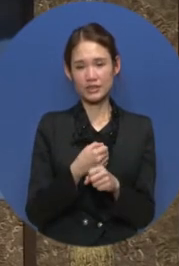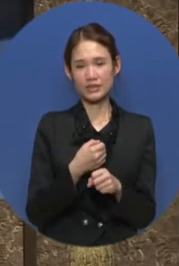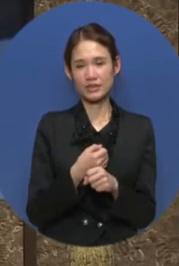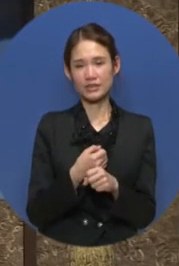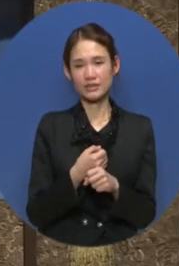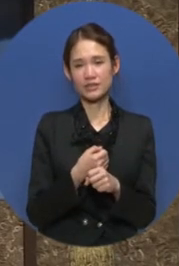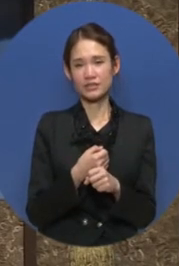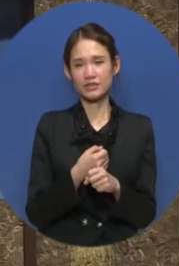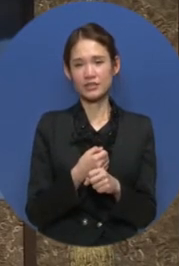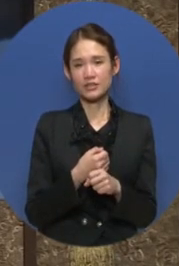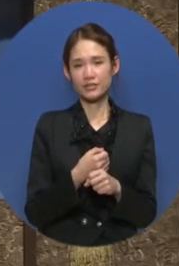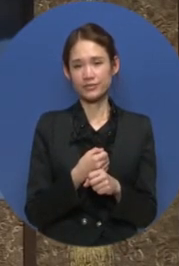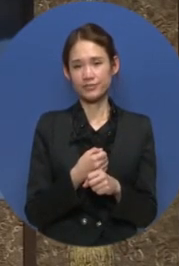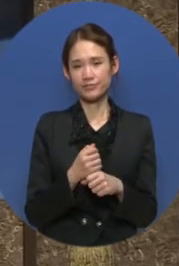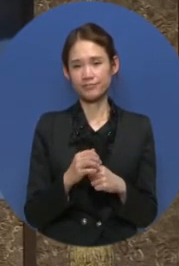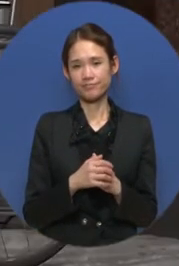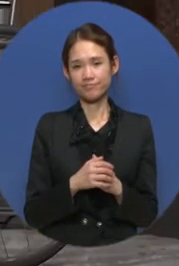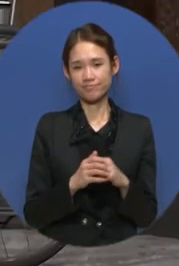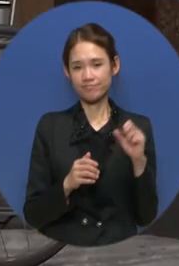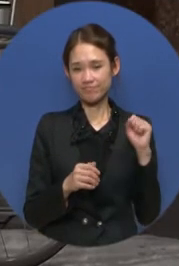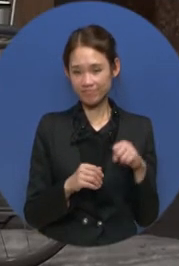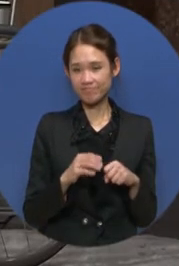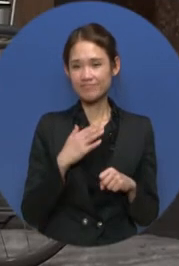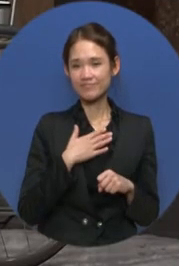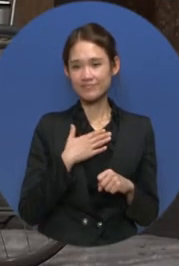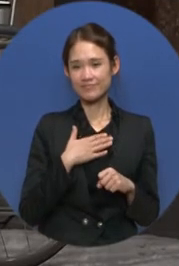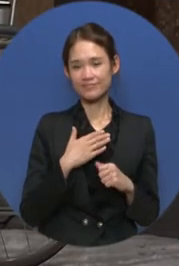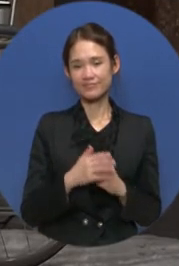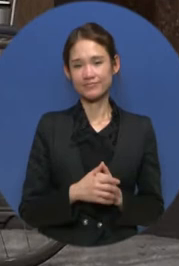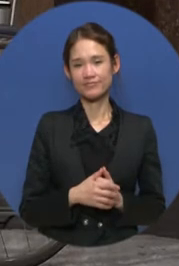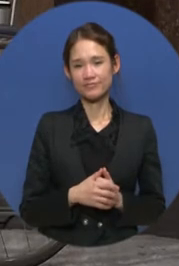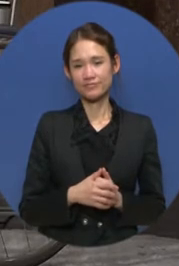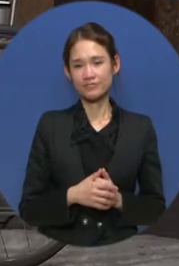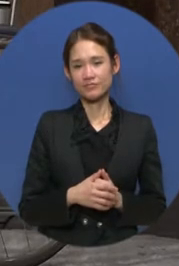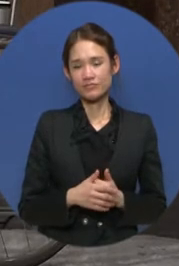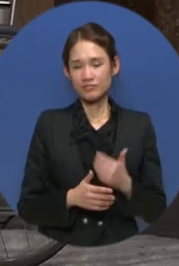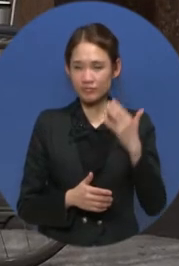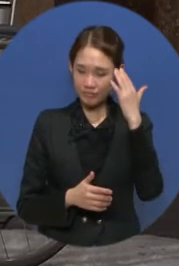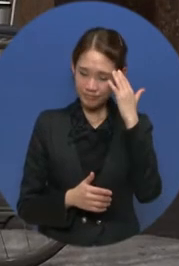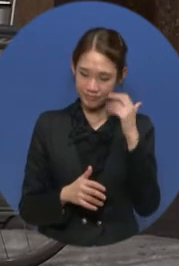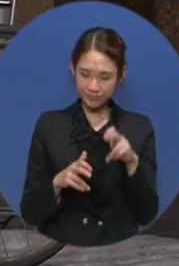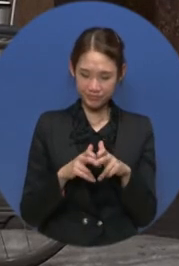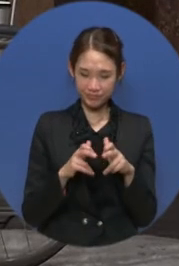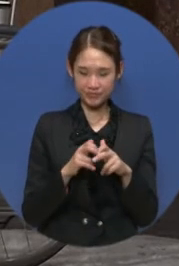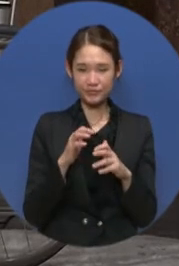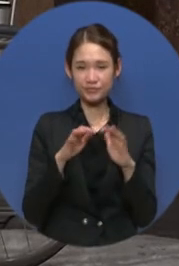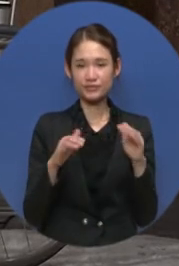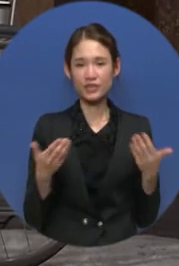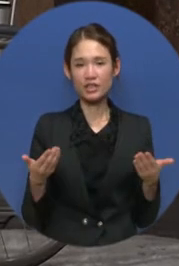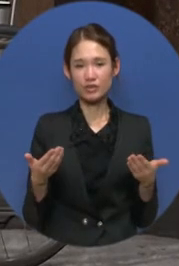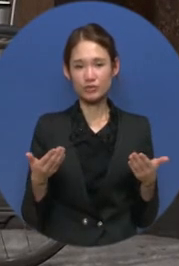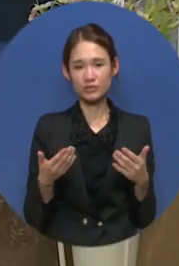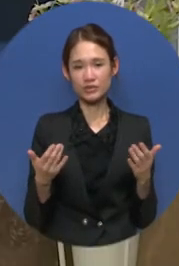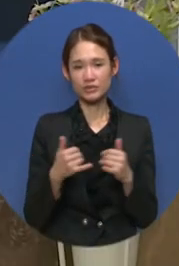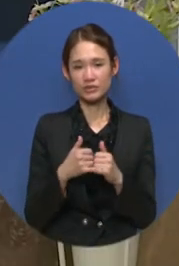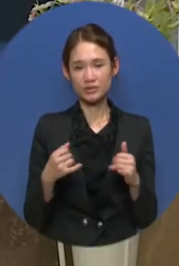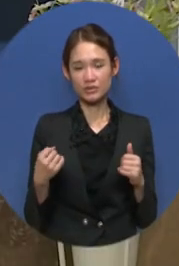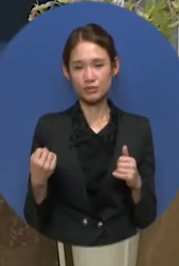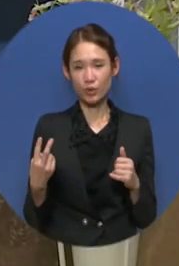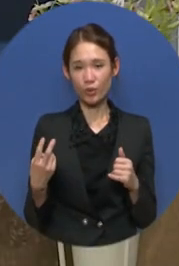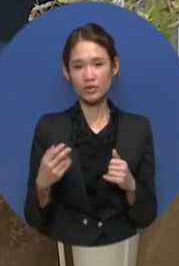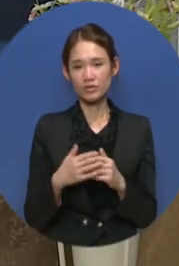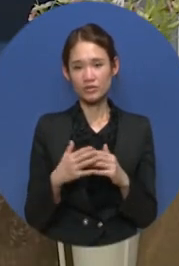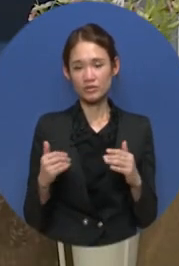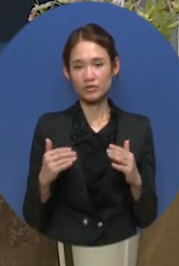알려주고 일을 한 거죠. 근데 또 이 한국 장애우 마을에서 근무하는 직원뿐만